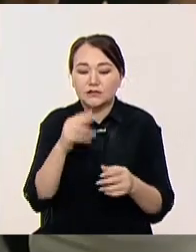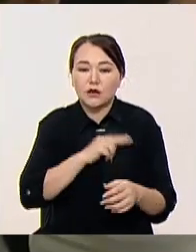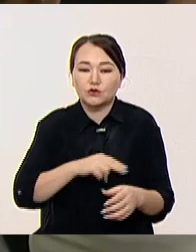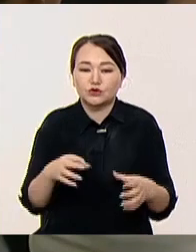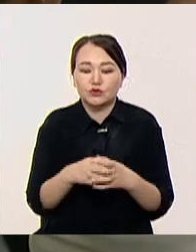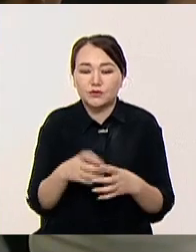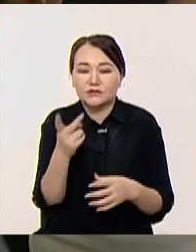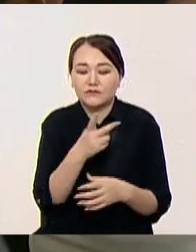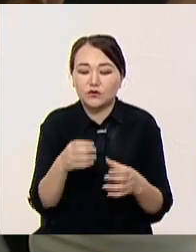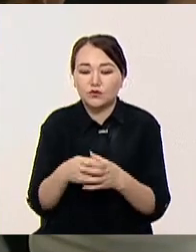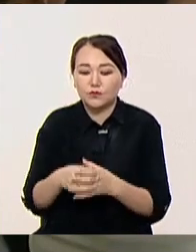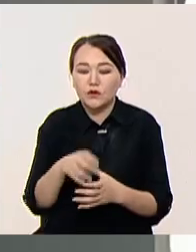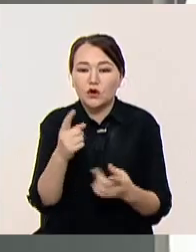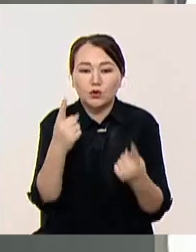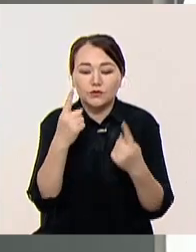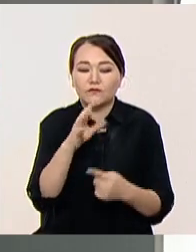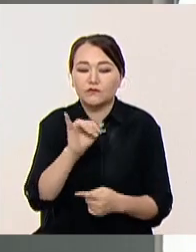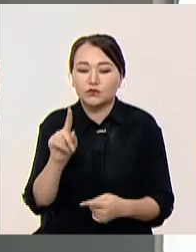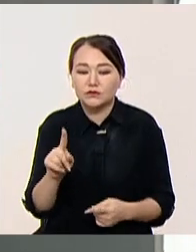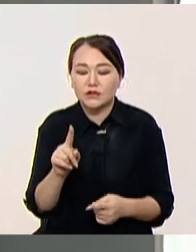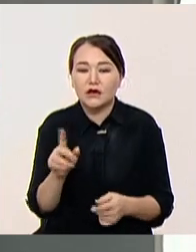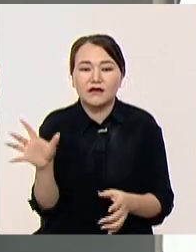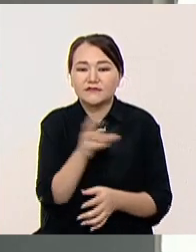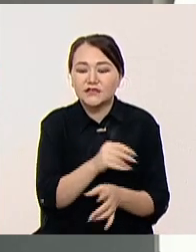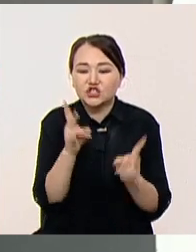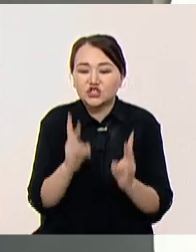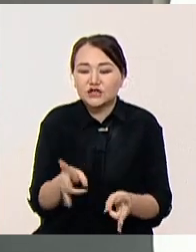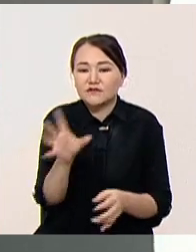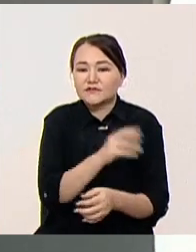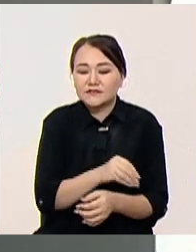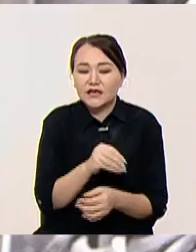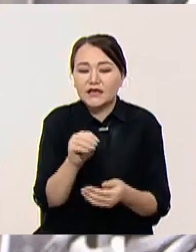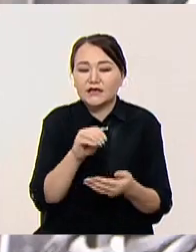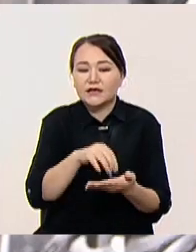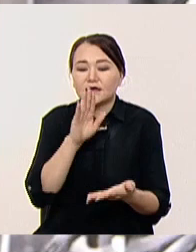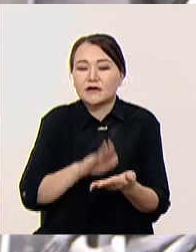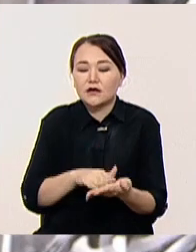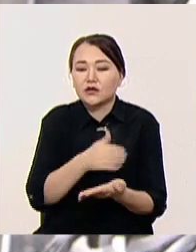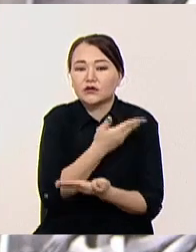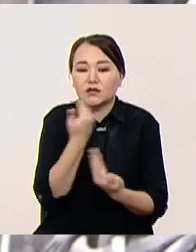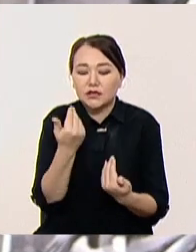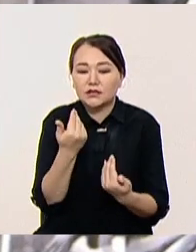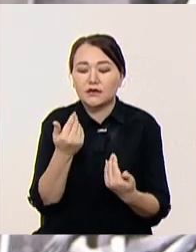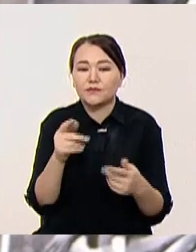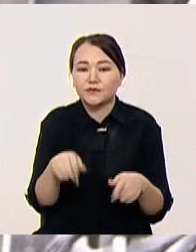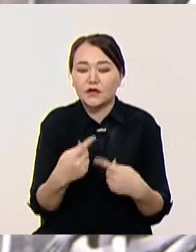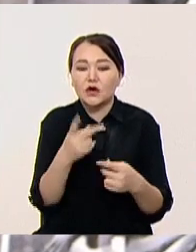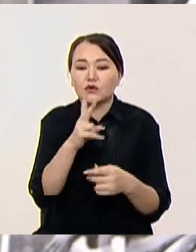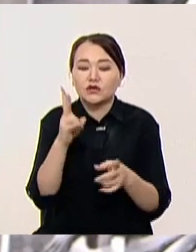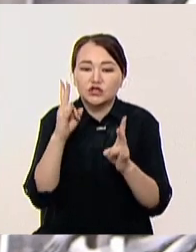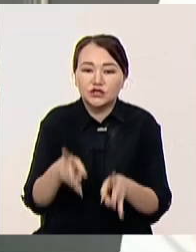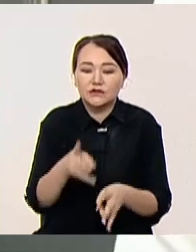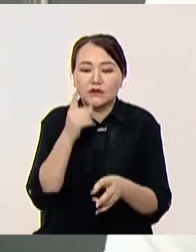совместно с 2 крупными вузами. Не все жертвы были реабилитированы. Поколение тех жертв,